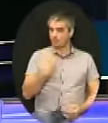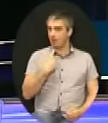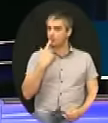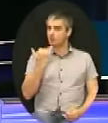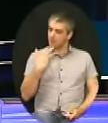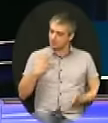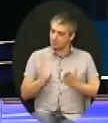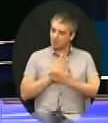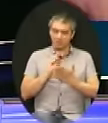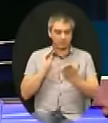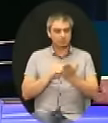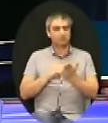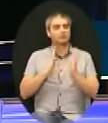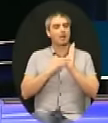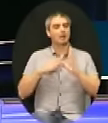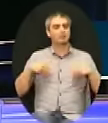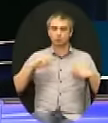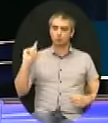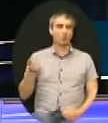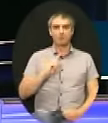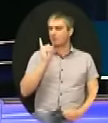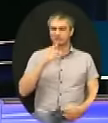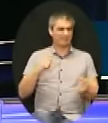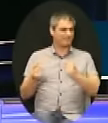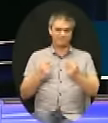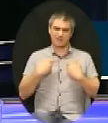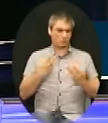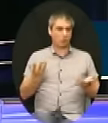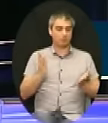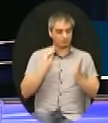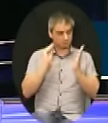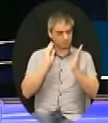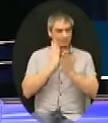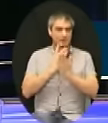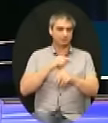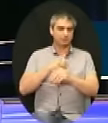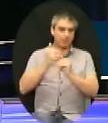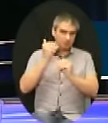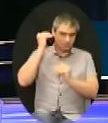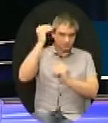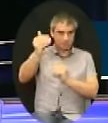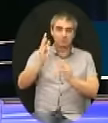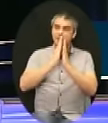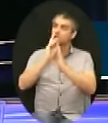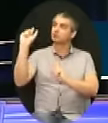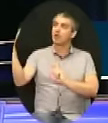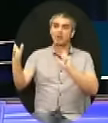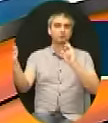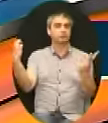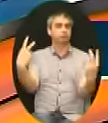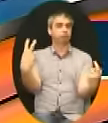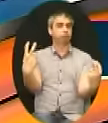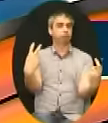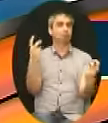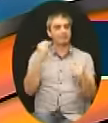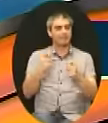בוא נחליט על תאריך מוסכם, זה לא צריך להיות הוויכוח בינינו, נקבע מספיק זמן קדימה, נקרא לאנשים להצטרף, המפלגה